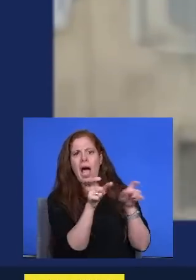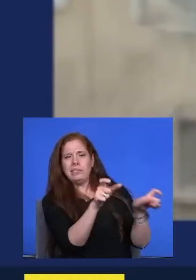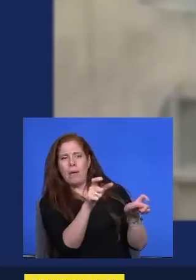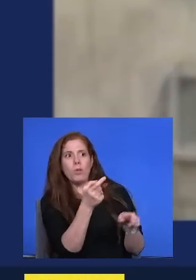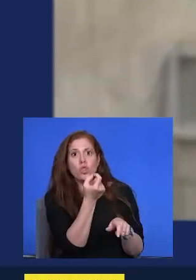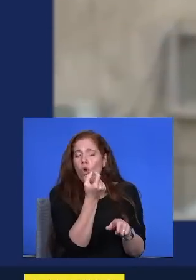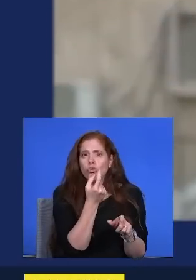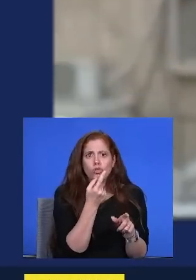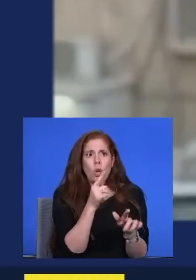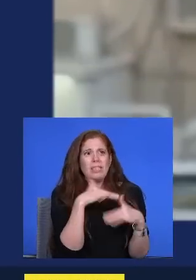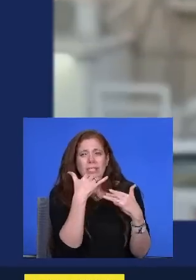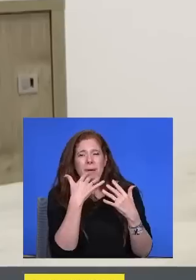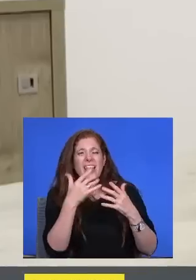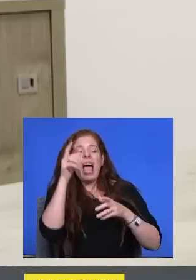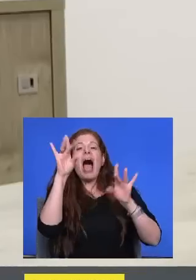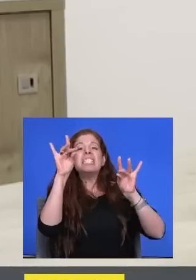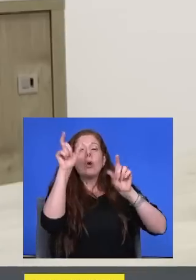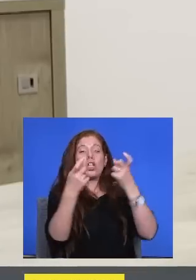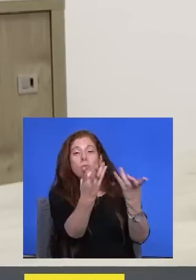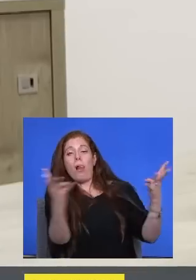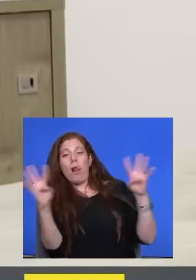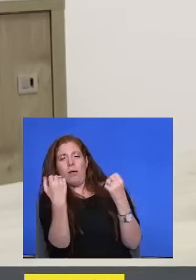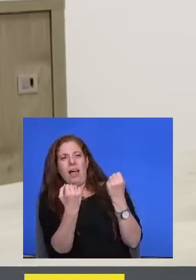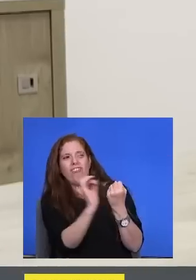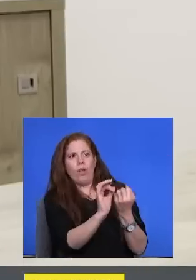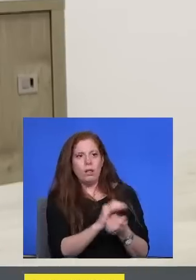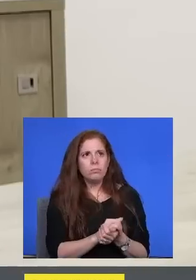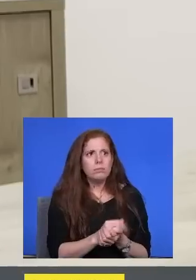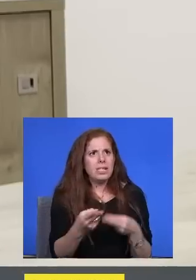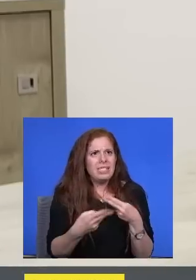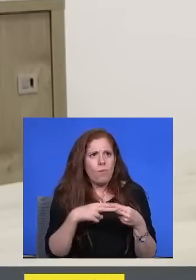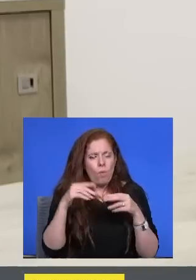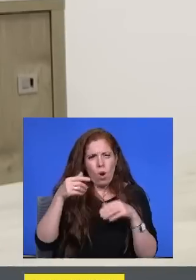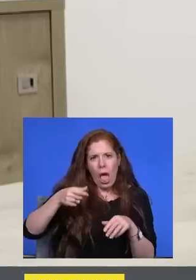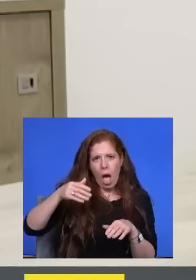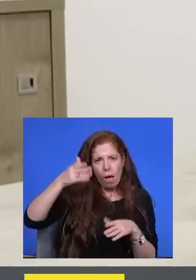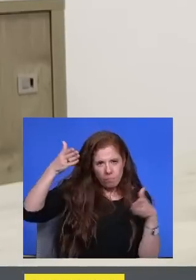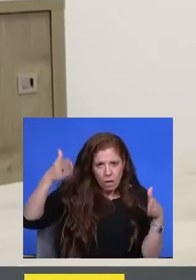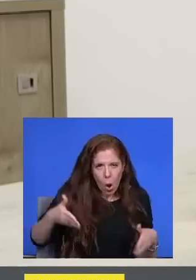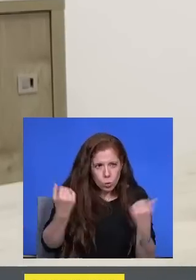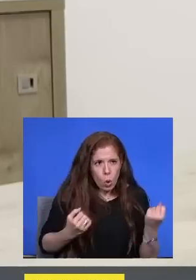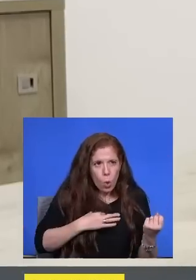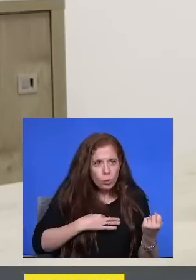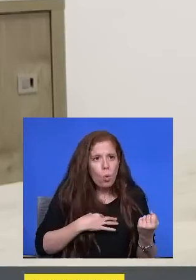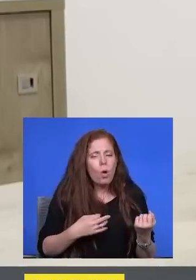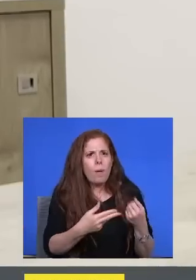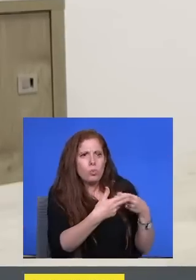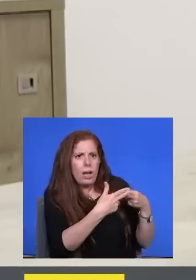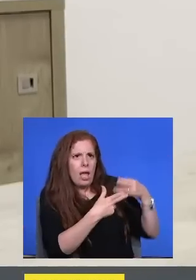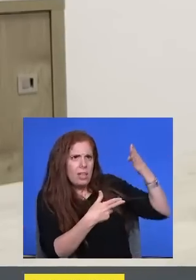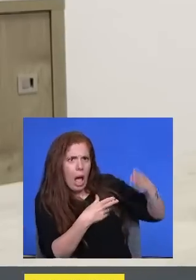מספרת, סביב רכבה התקבצו עשרות. התקרבו לחלונות הרכב, עמדו לצד החלון